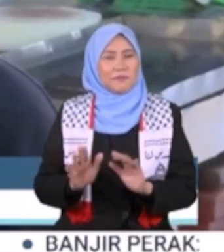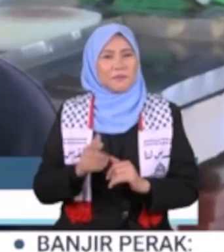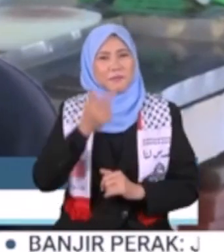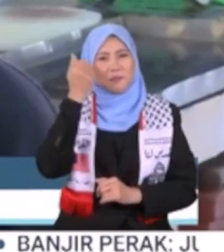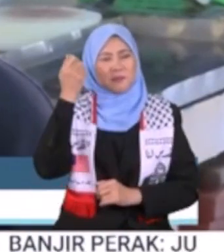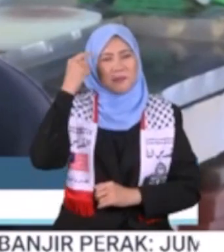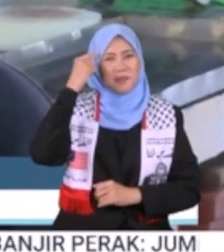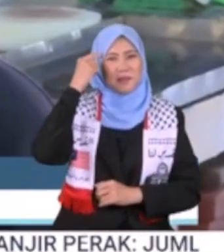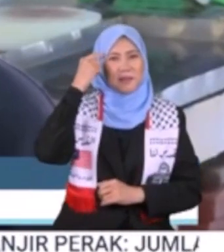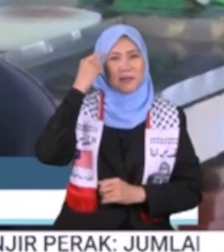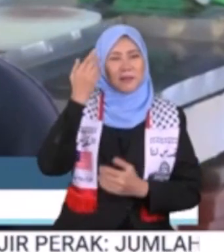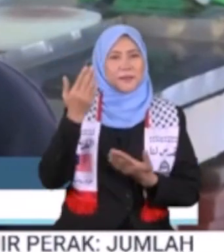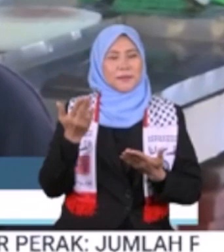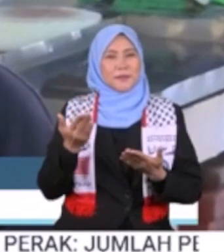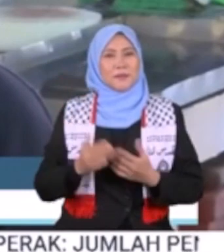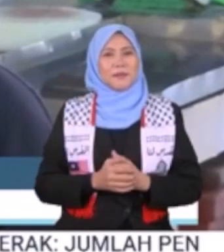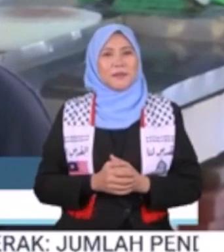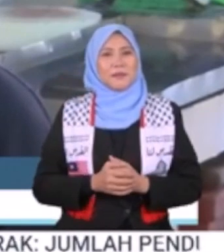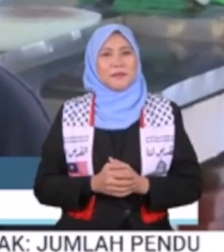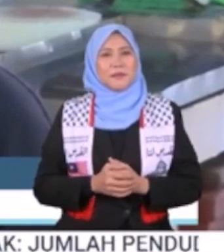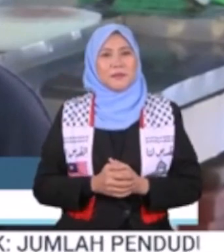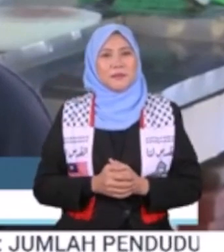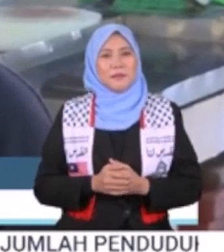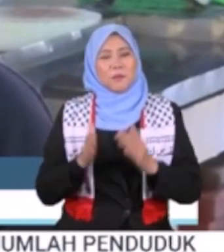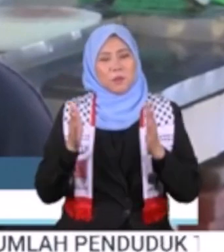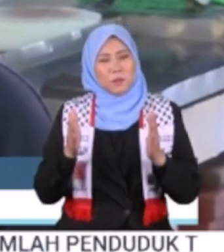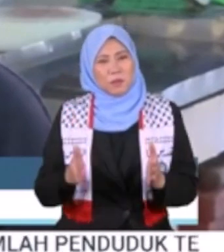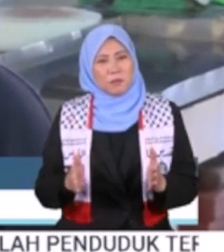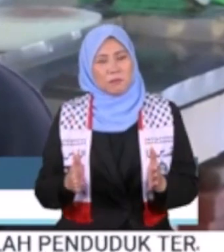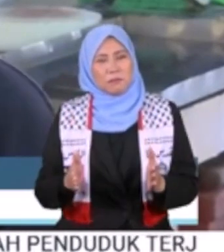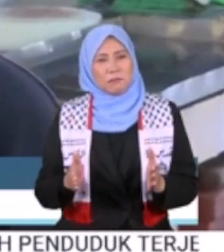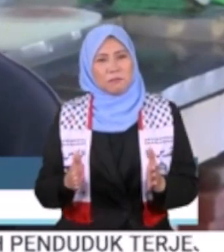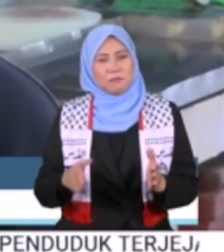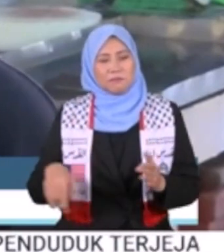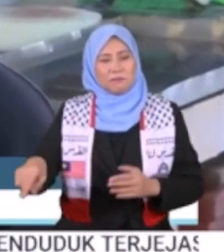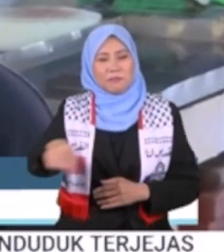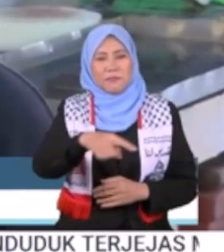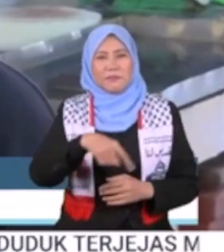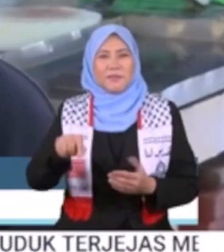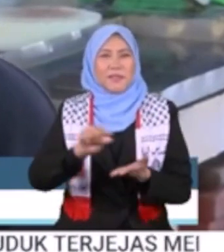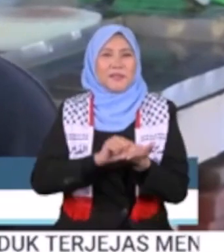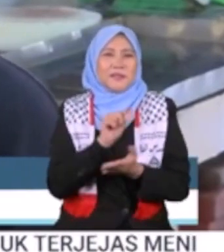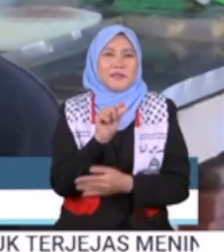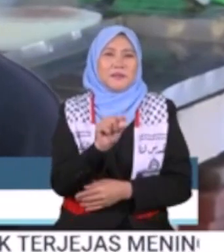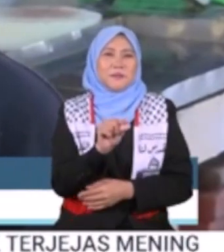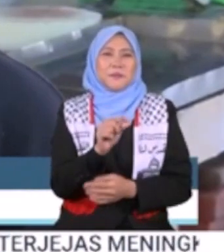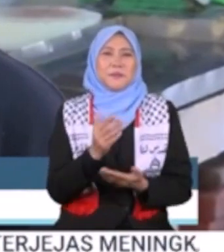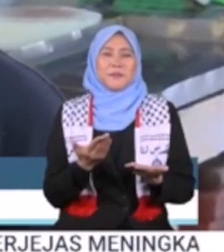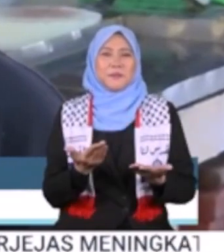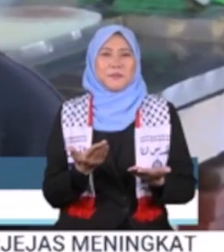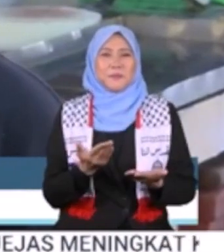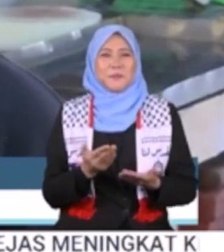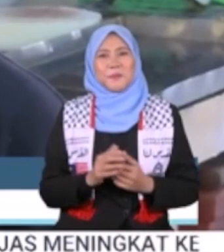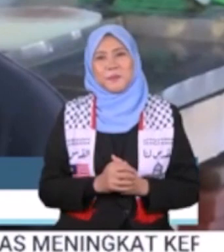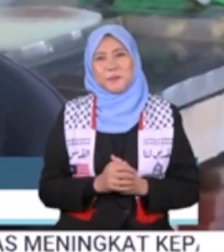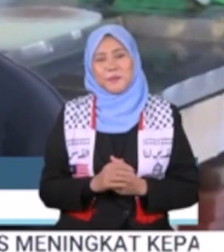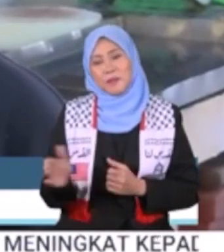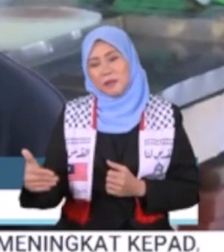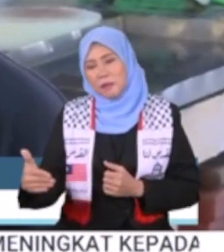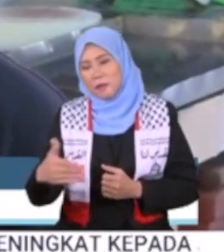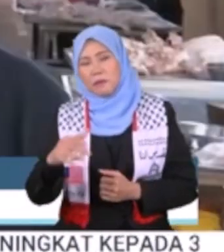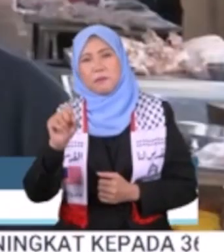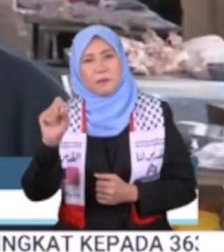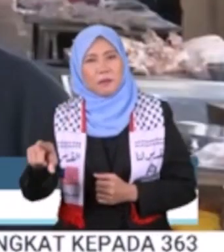kita fikir yang orang kita, yang macam kita lah pendapatan rendah macam ni. Tu yang ikan